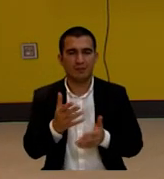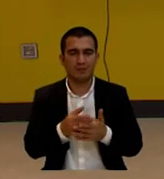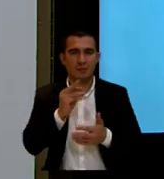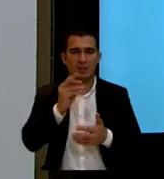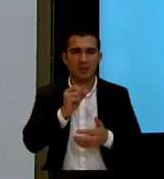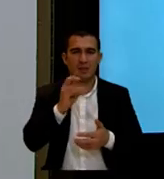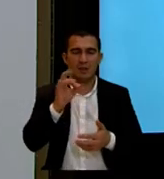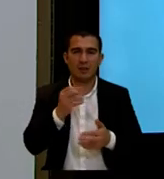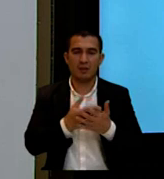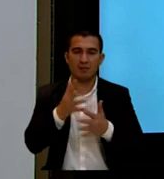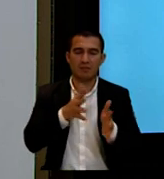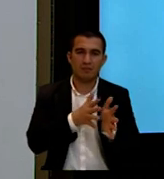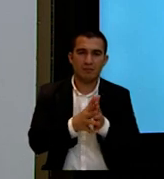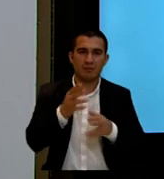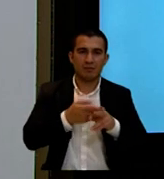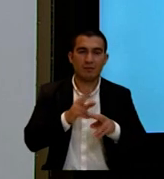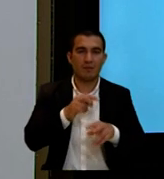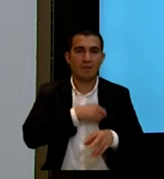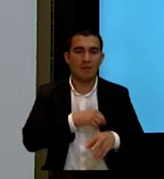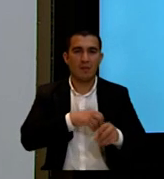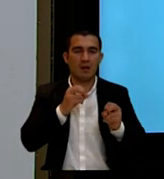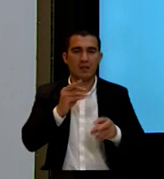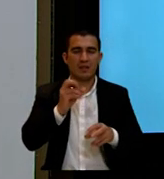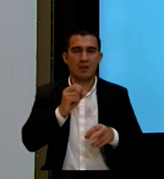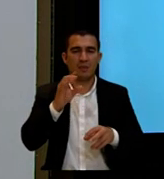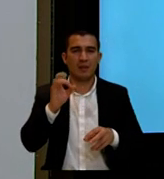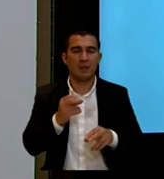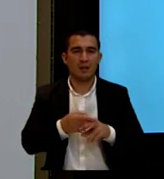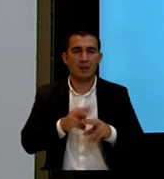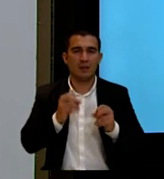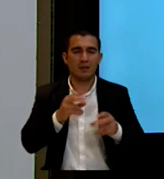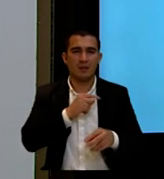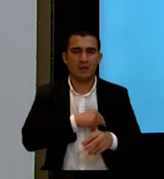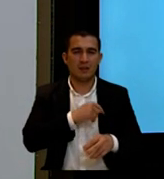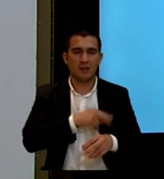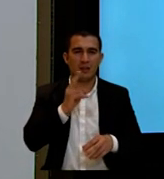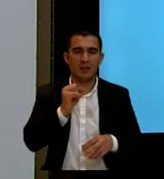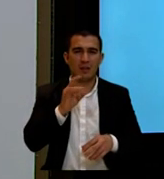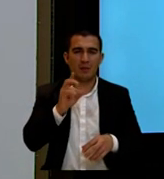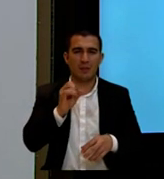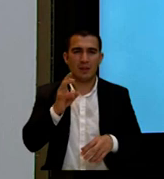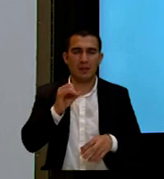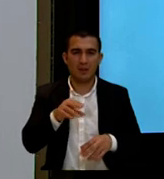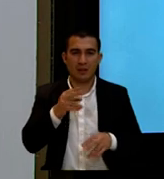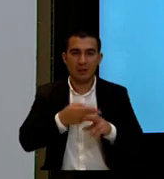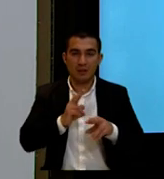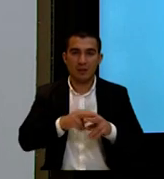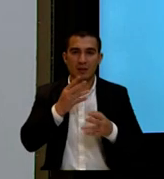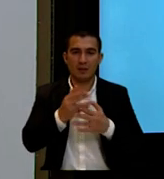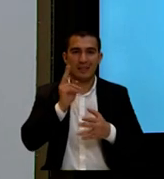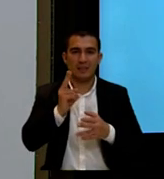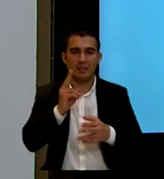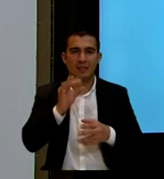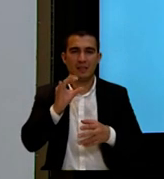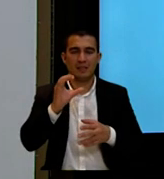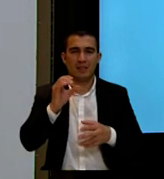jabra kapillarlariga oqadi. Jabralarda qon karbonat angidridni suvga berib, kislorod bilan